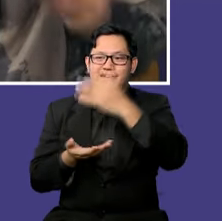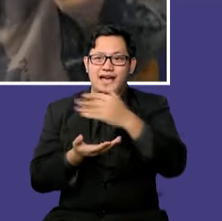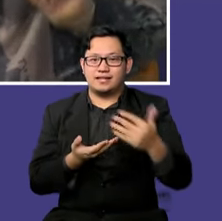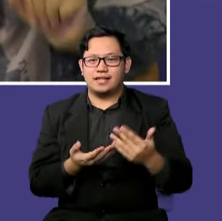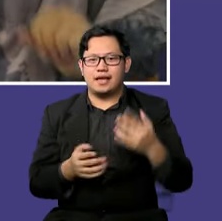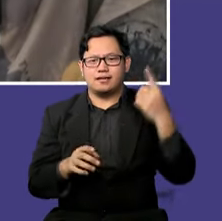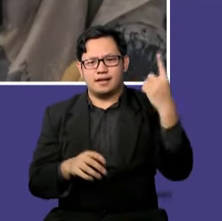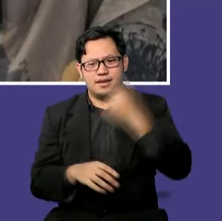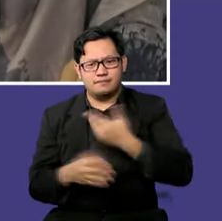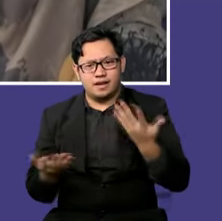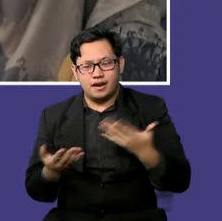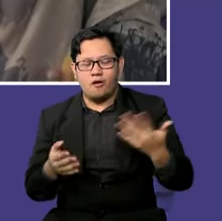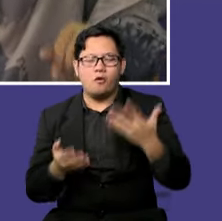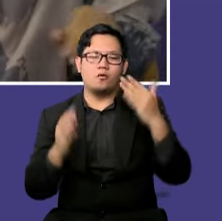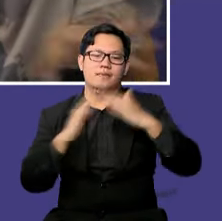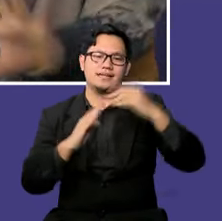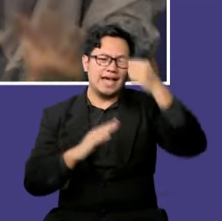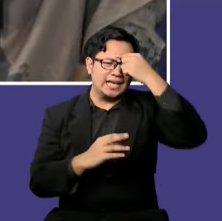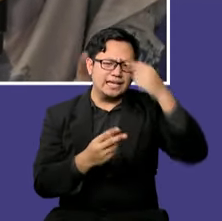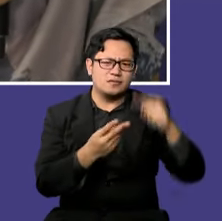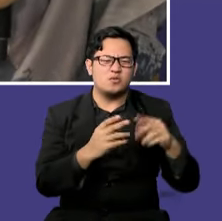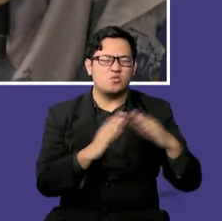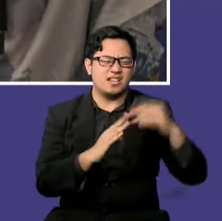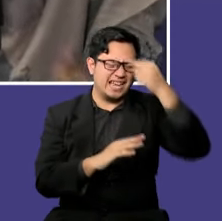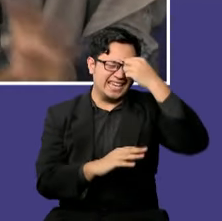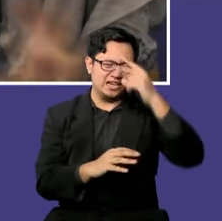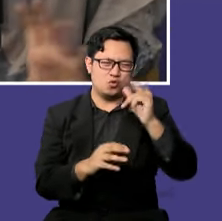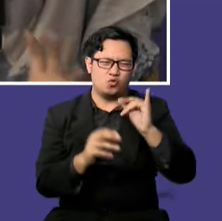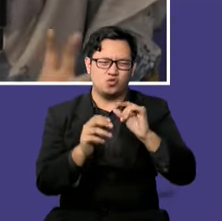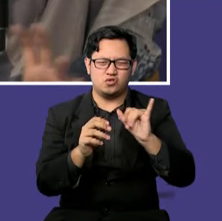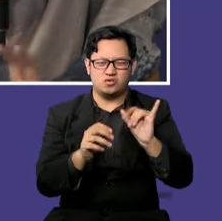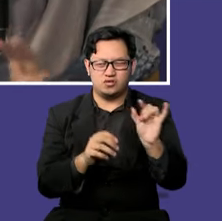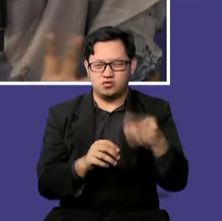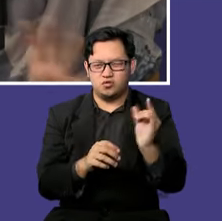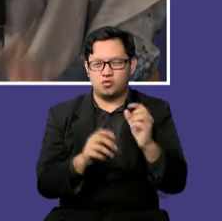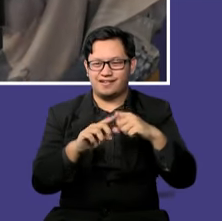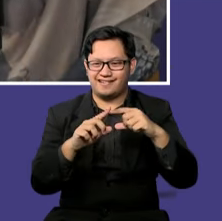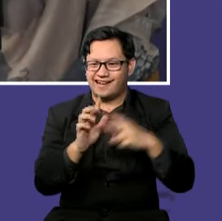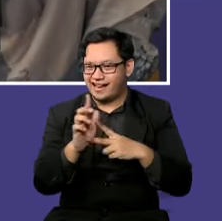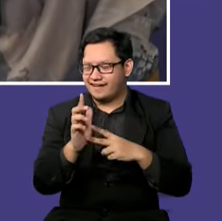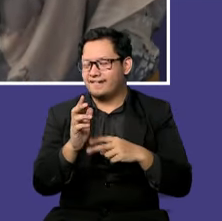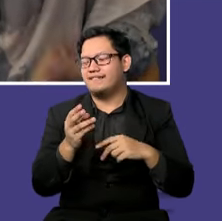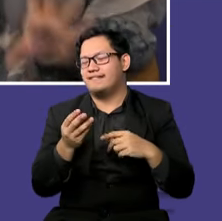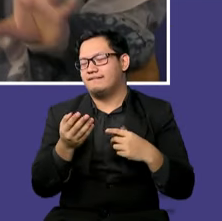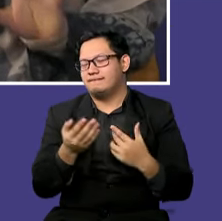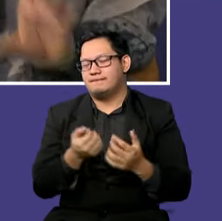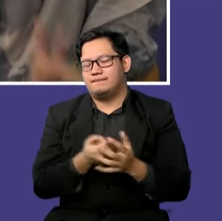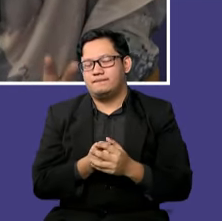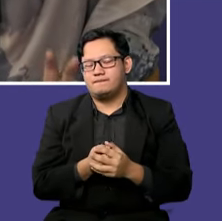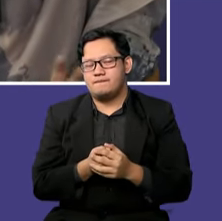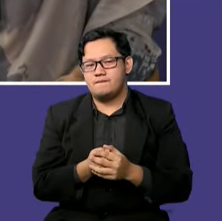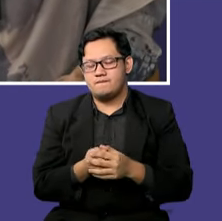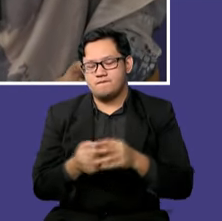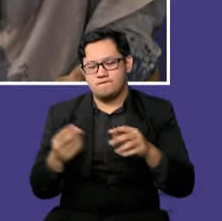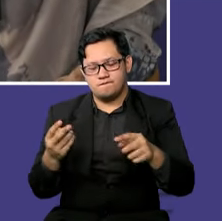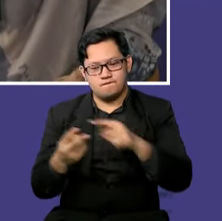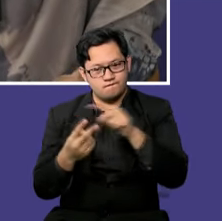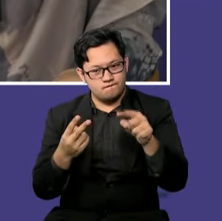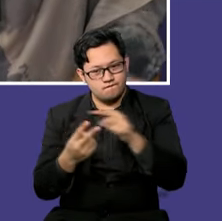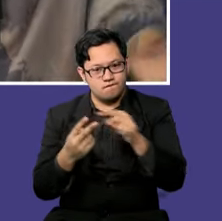rumah sakit rujukan rumah sakit yang ada di seluruh Indonesia layak sekarang ketidakterbatasan rumah sakit rujukan saja mereka